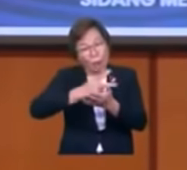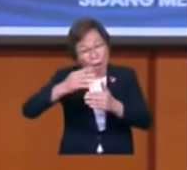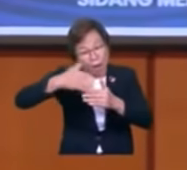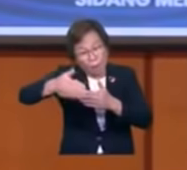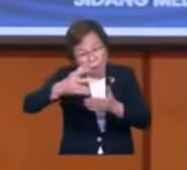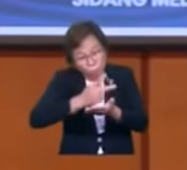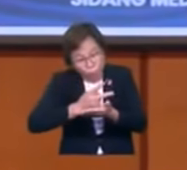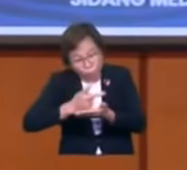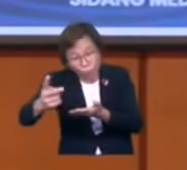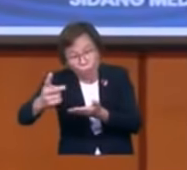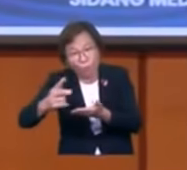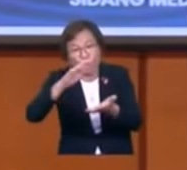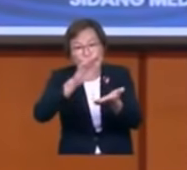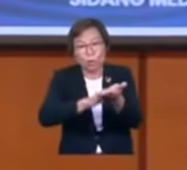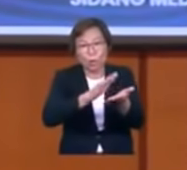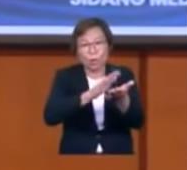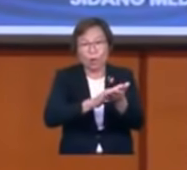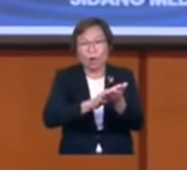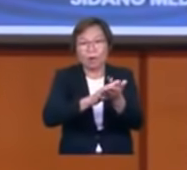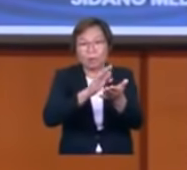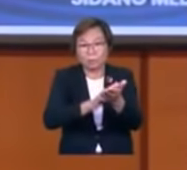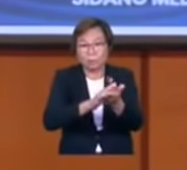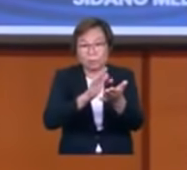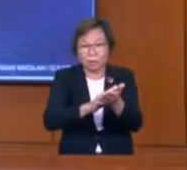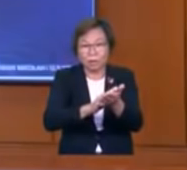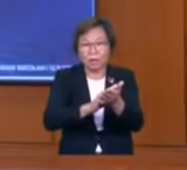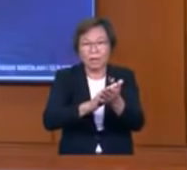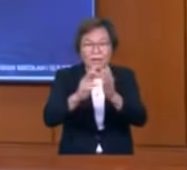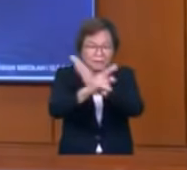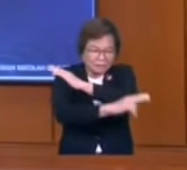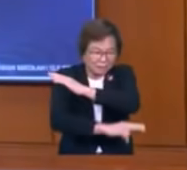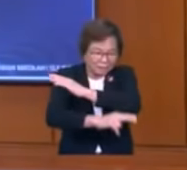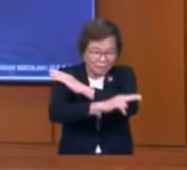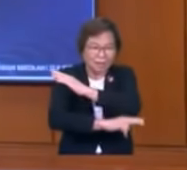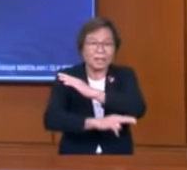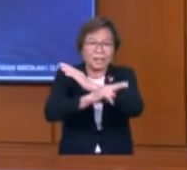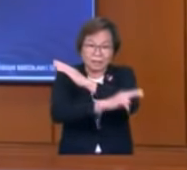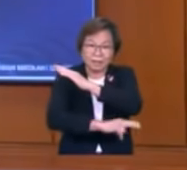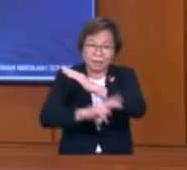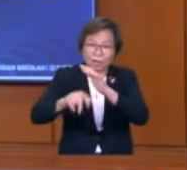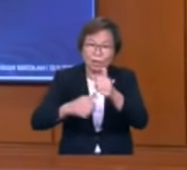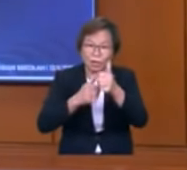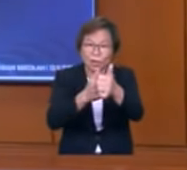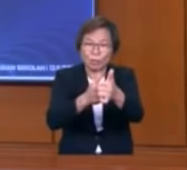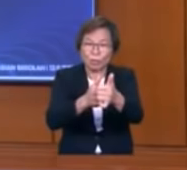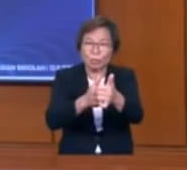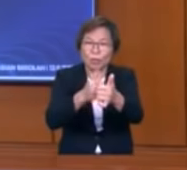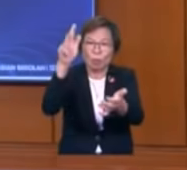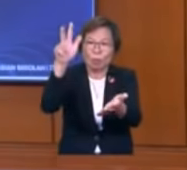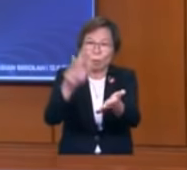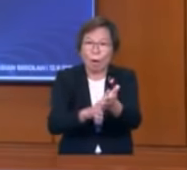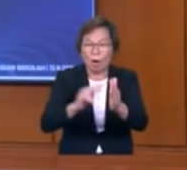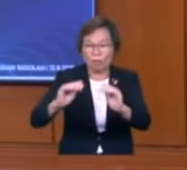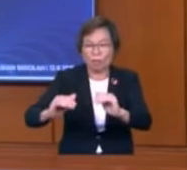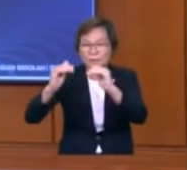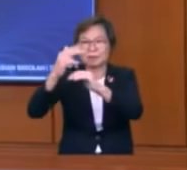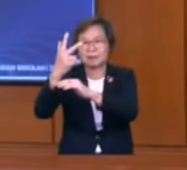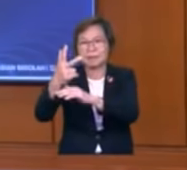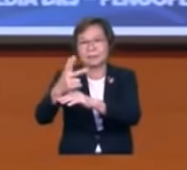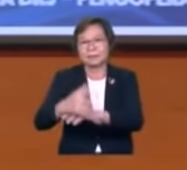dua minggu depan Hari ini sekolah tersebut pola di negeri tersebut boleh mengikuti ketetapan pasal